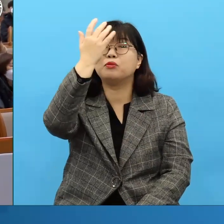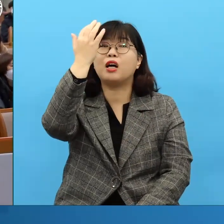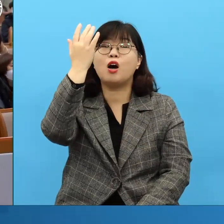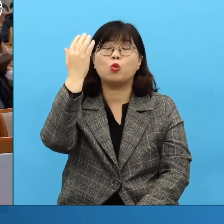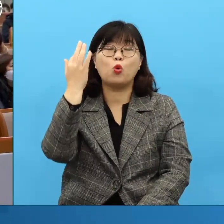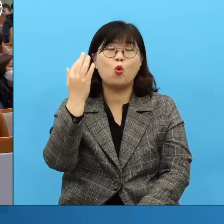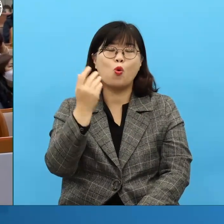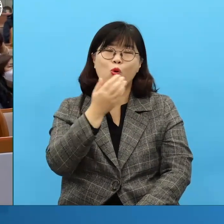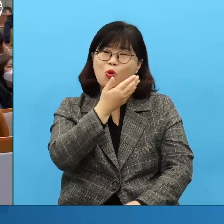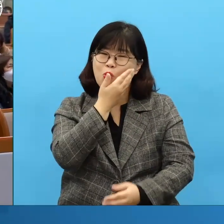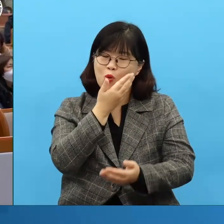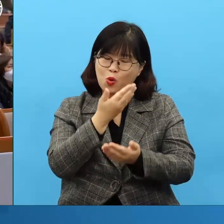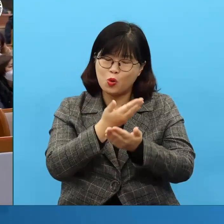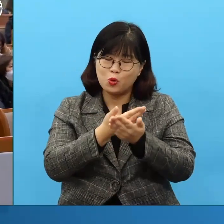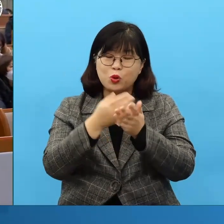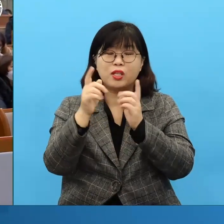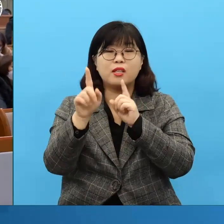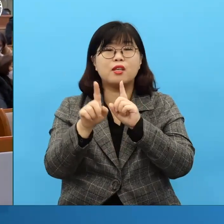아름답고